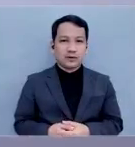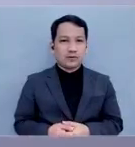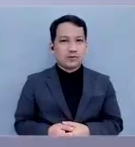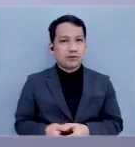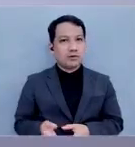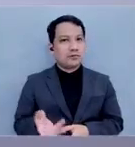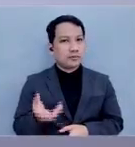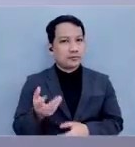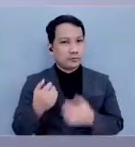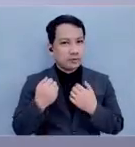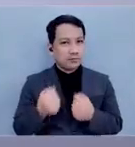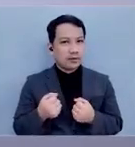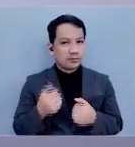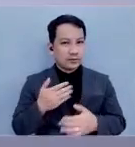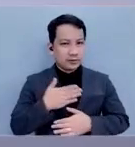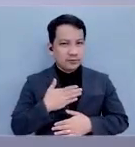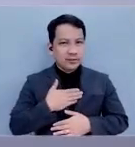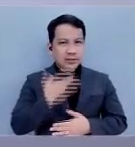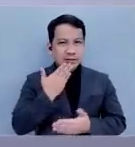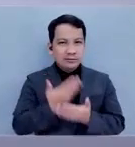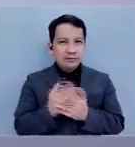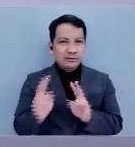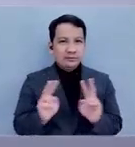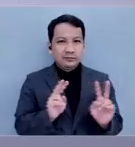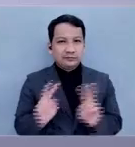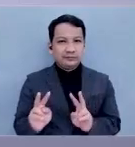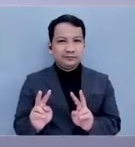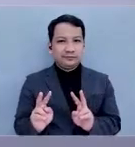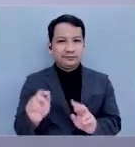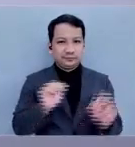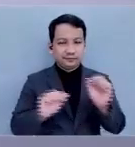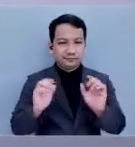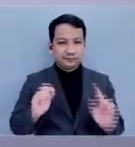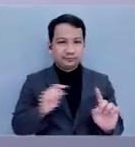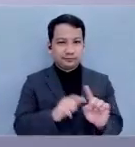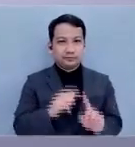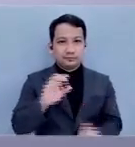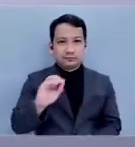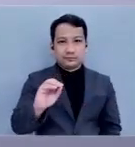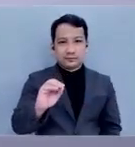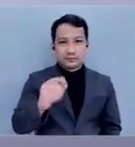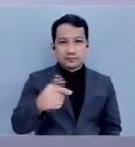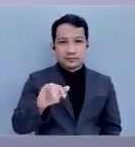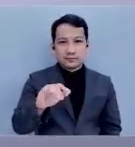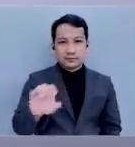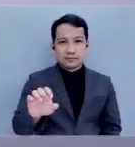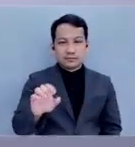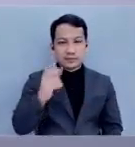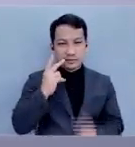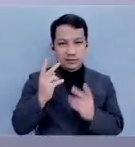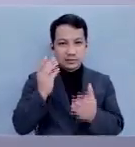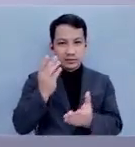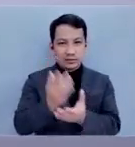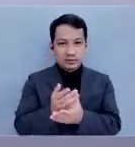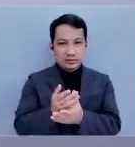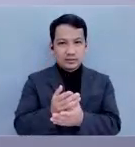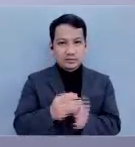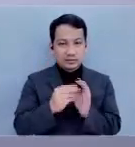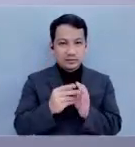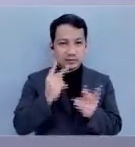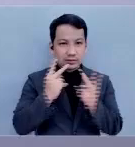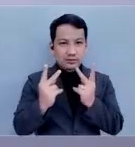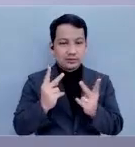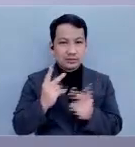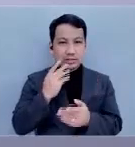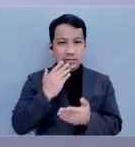Pangmalakasang saya at good vibes ang hatid ng actor-comedian na si Ogie Diaz sa pagbisita niya sa Kapatid Morning Show na Gud